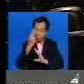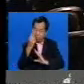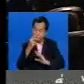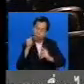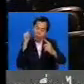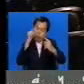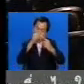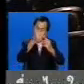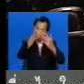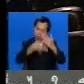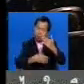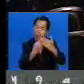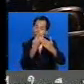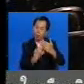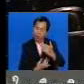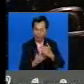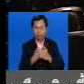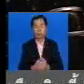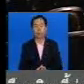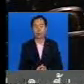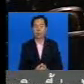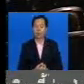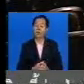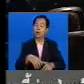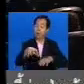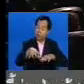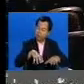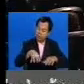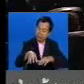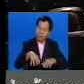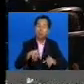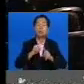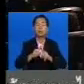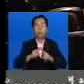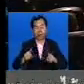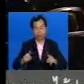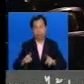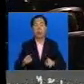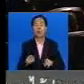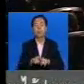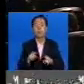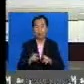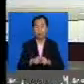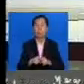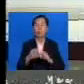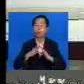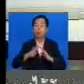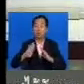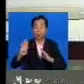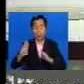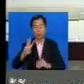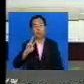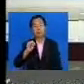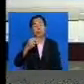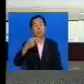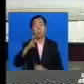มกับสภาพการสำหรับโครงสร้างองค์กรในระยะเฉพาะหน้าควรแปลสภาพเป็นองค์การมหาชนตามพระราชบัญญัติองค์การมหาชนพุ